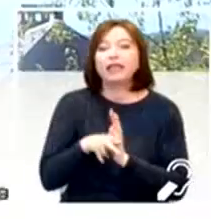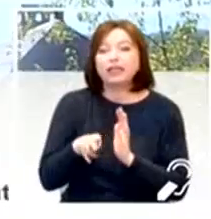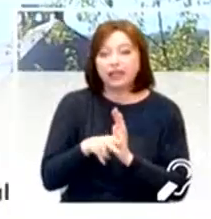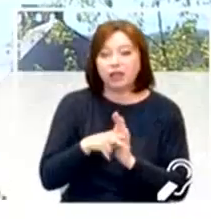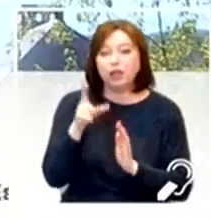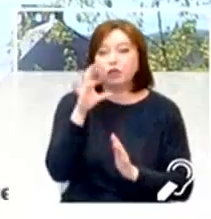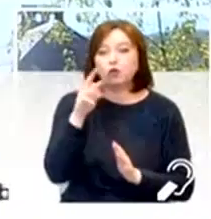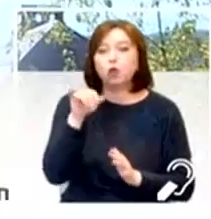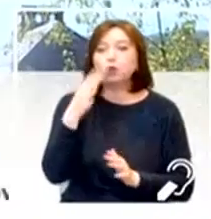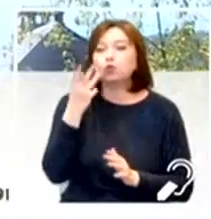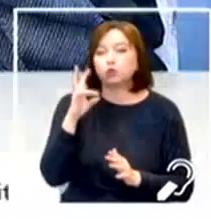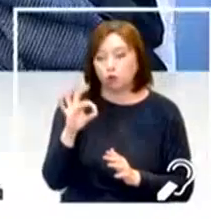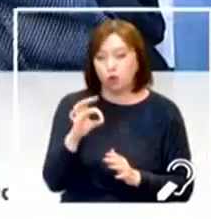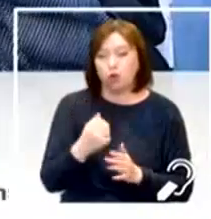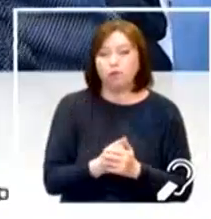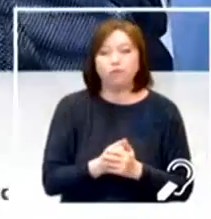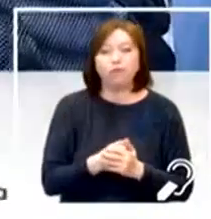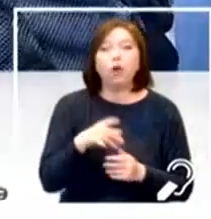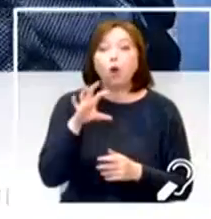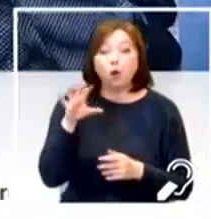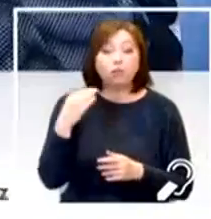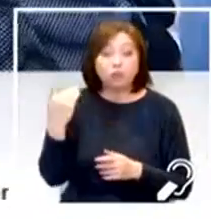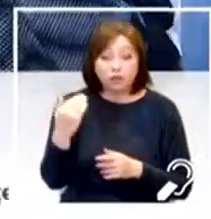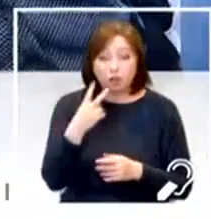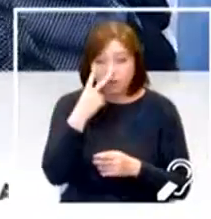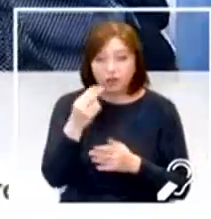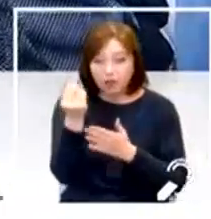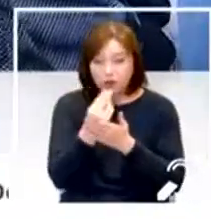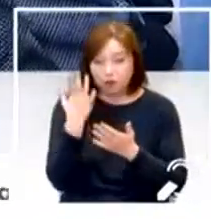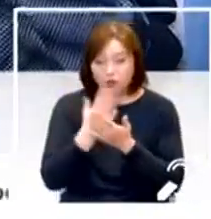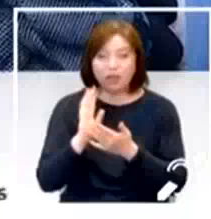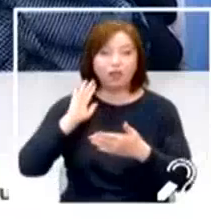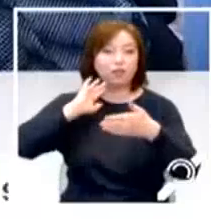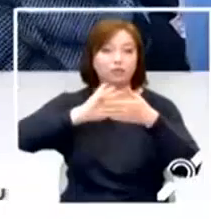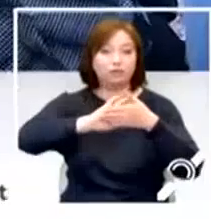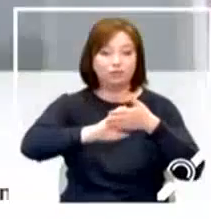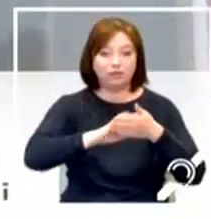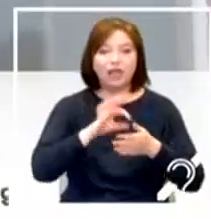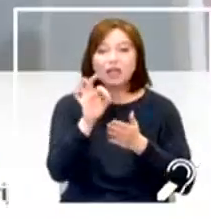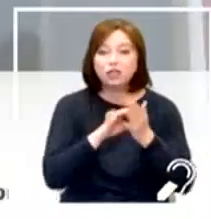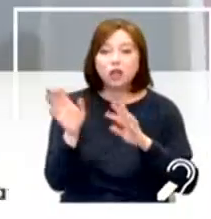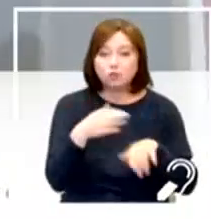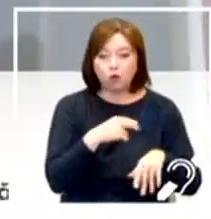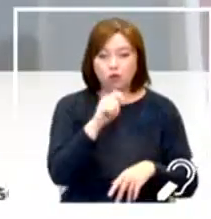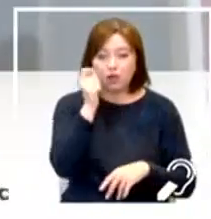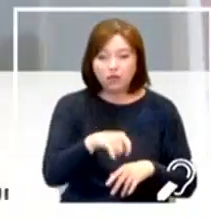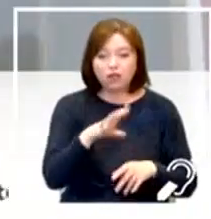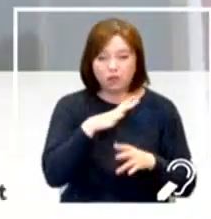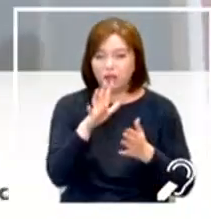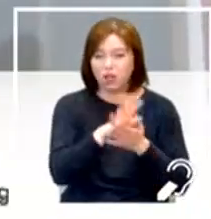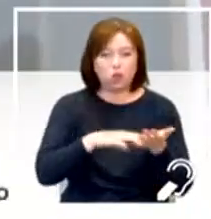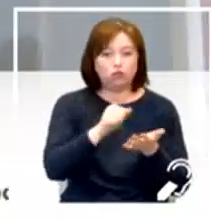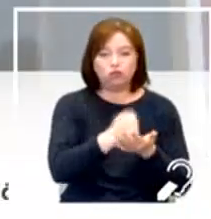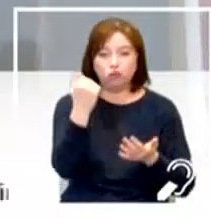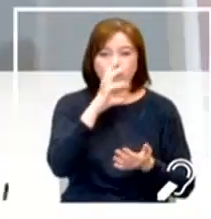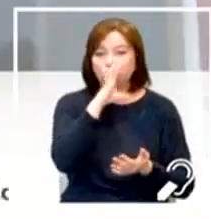directorul școlii de meserii, ale cărei urme le vedeți în spate. Imediat după război a fost dărâmat de către sovietici